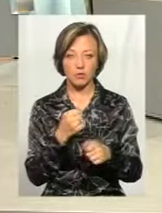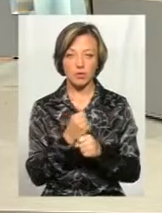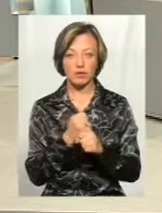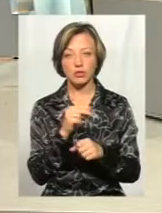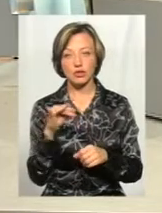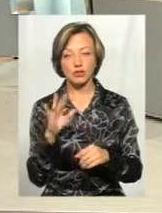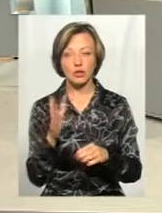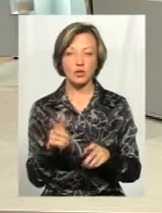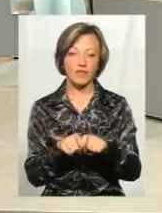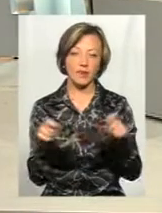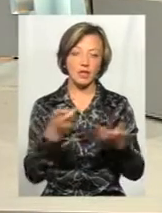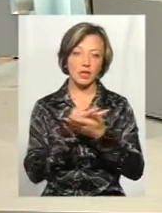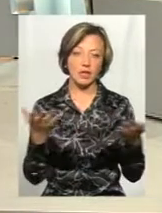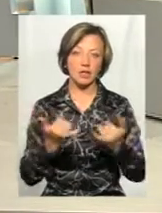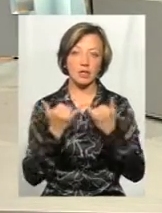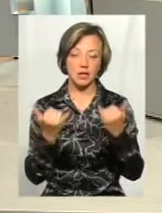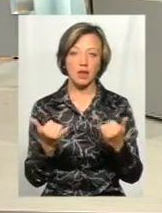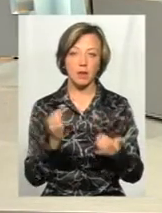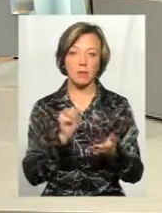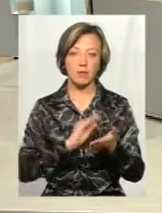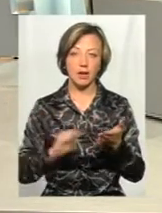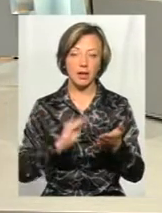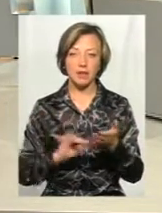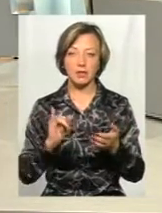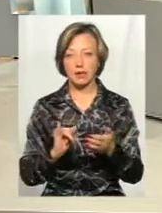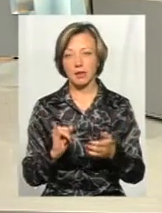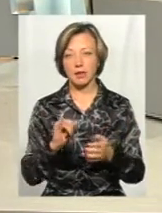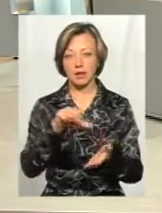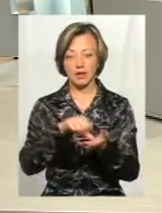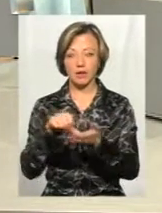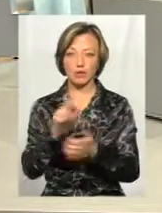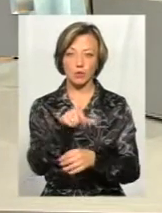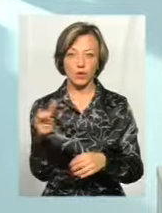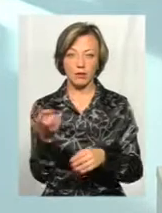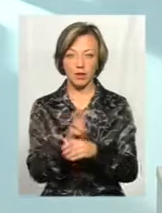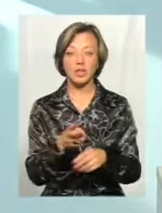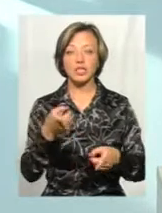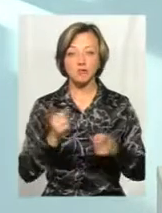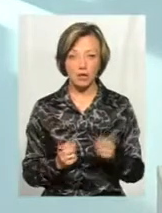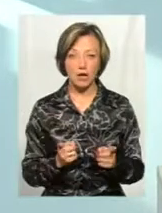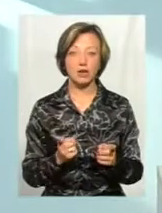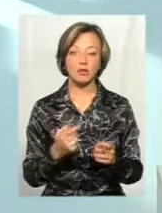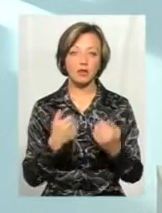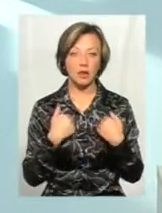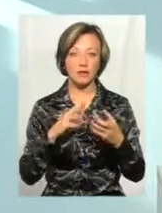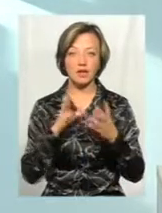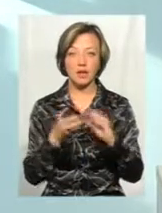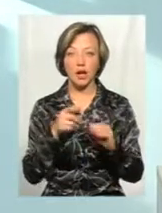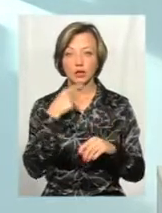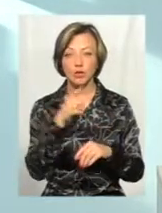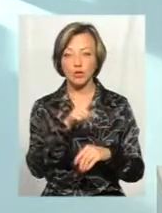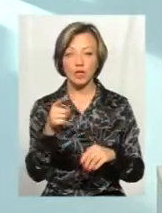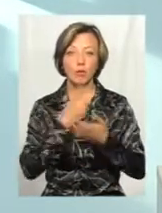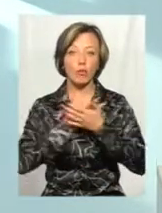працювати. Чи вони будуть відкриті для преси та фермерів, які захочуть прийти? Звичайно, вони, я взагалі кажу, що вони